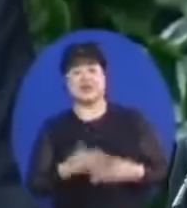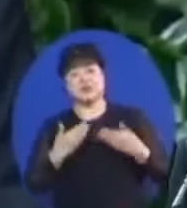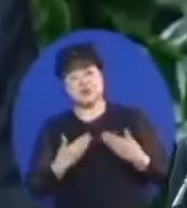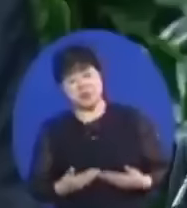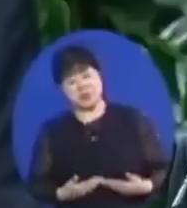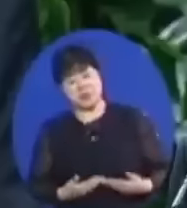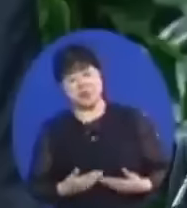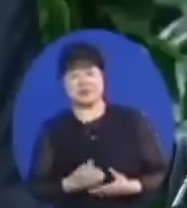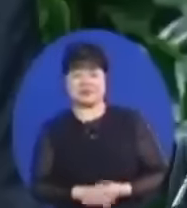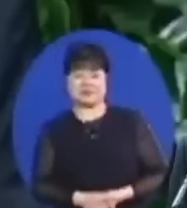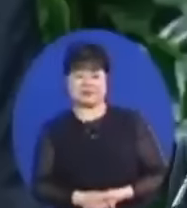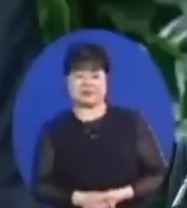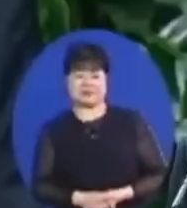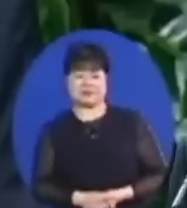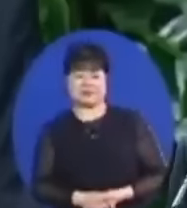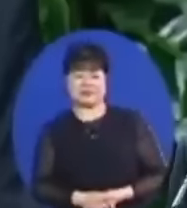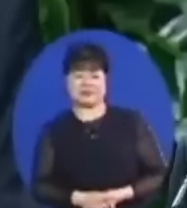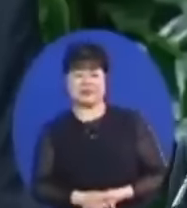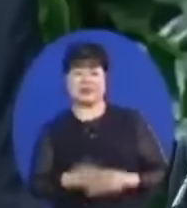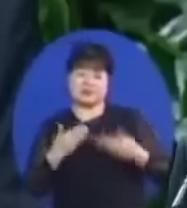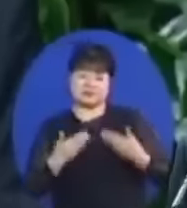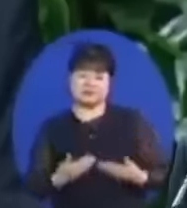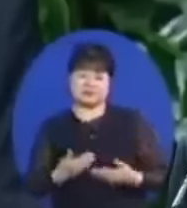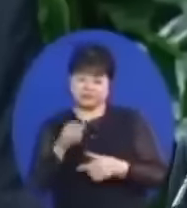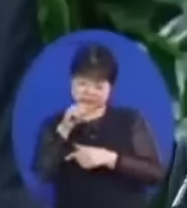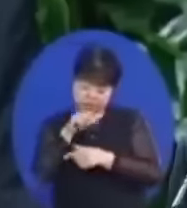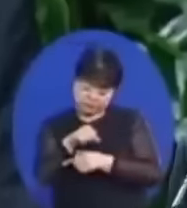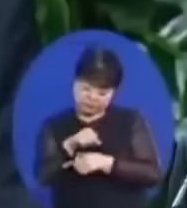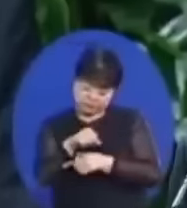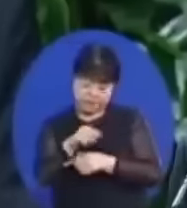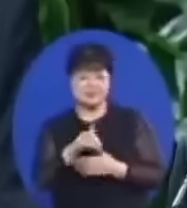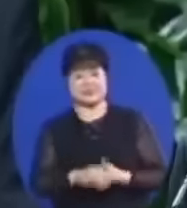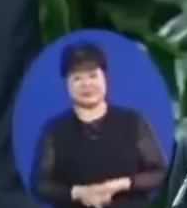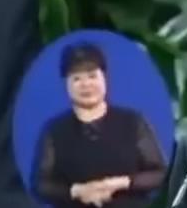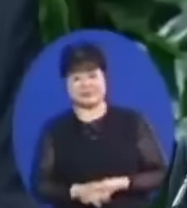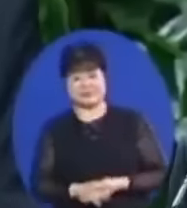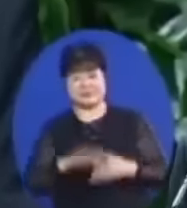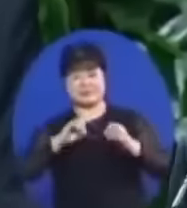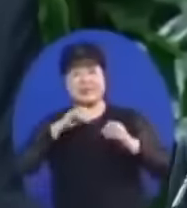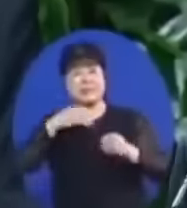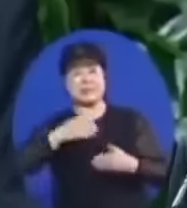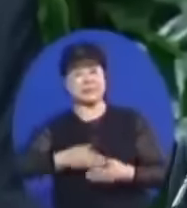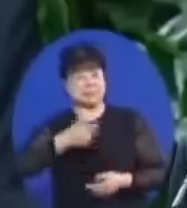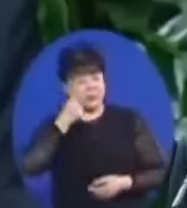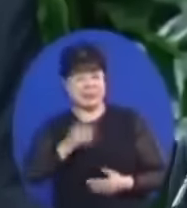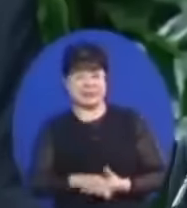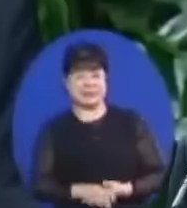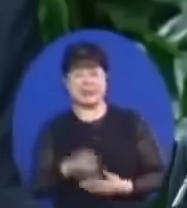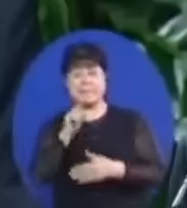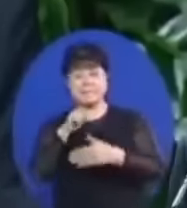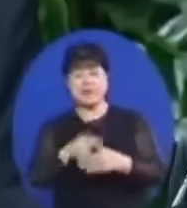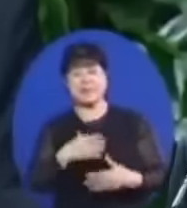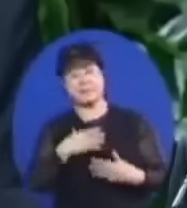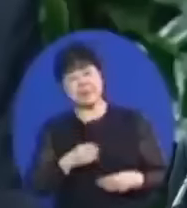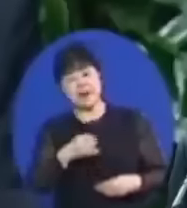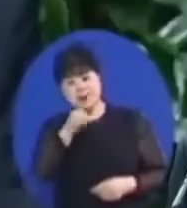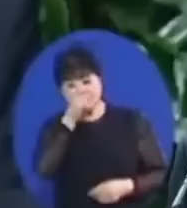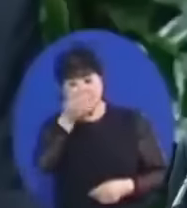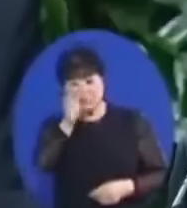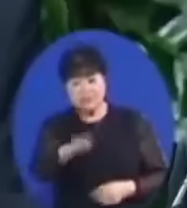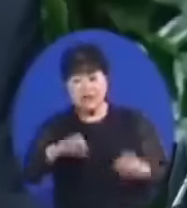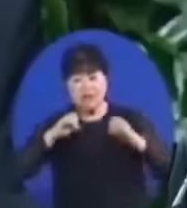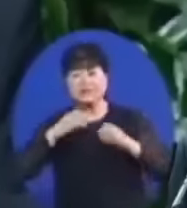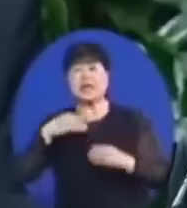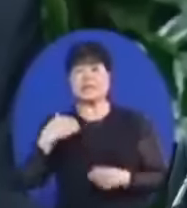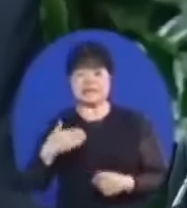잠잠하게 기도하거나 조용하게 묵상하고 기도한 것은 거의 응답받지 못했습니다. 마음의 평화는 가졌어도